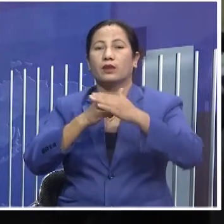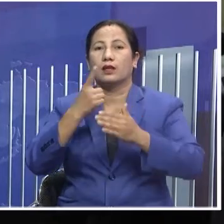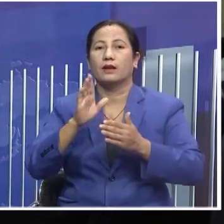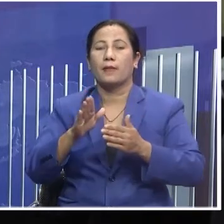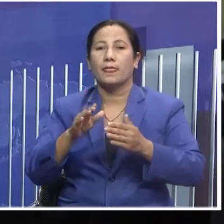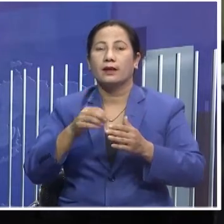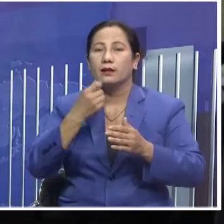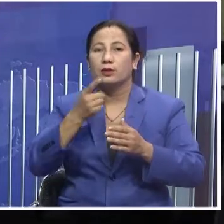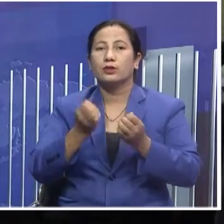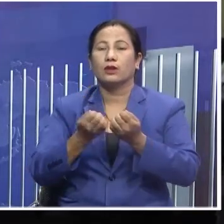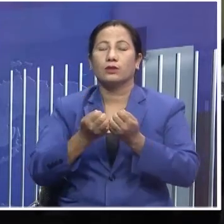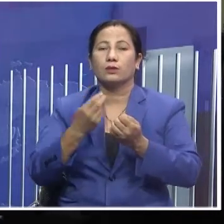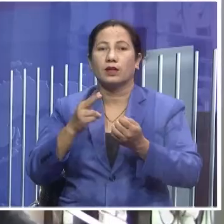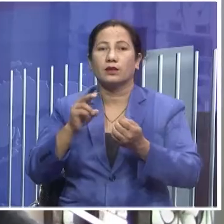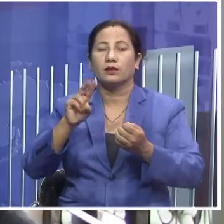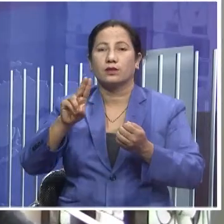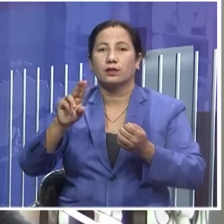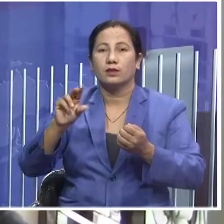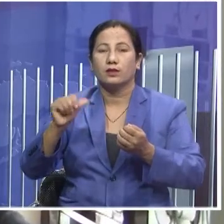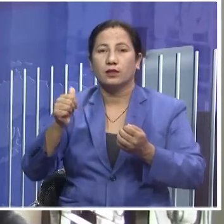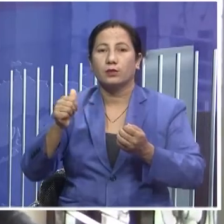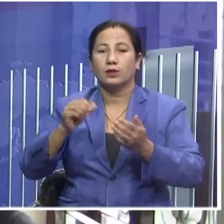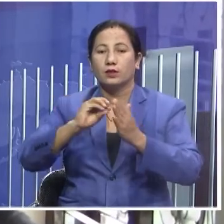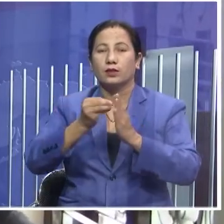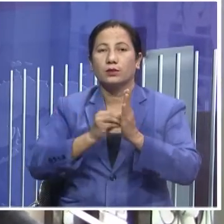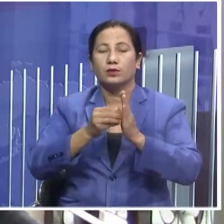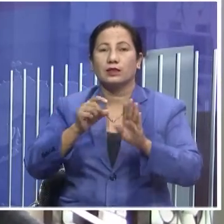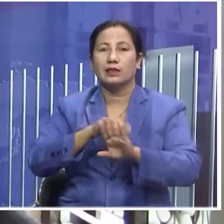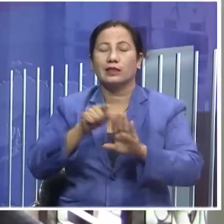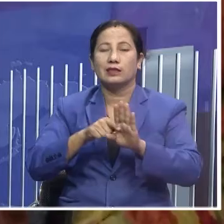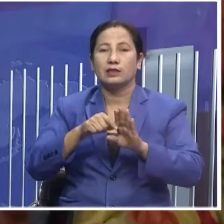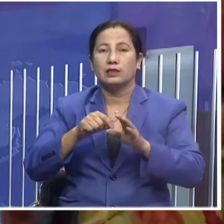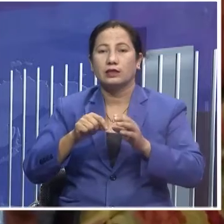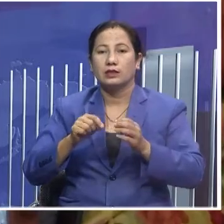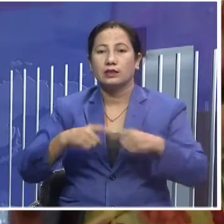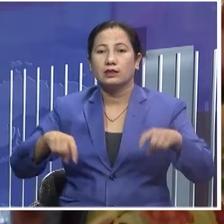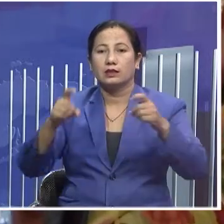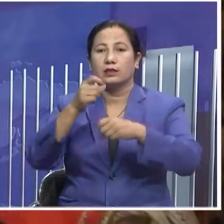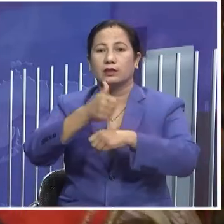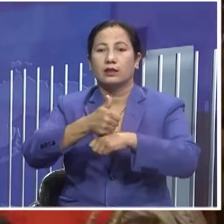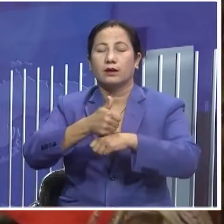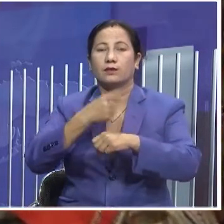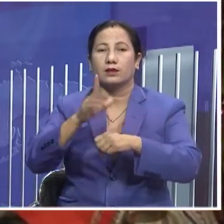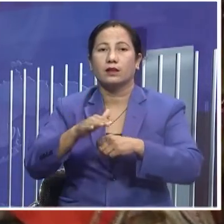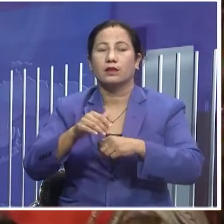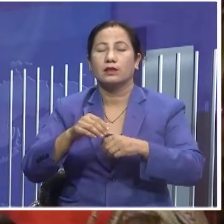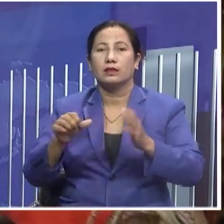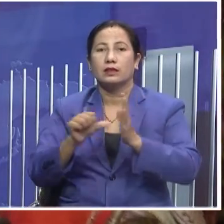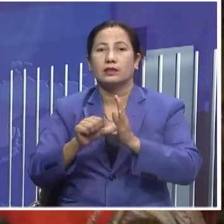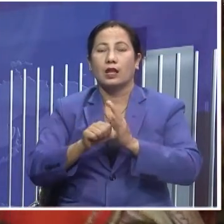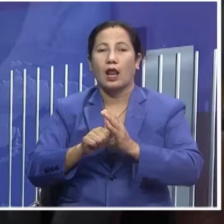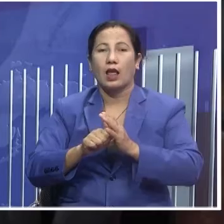नेपालीले प्रस्तुत गर्नुभएको 26 बुधे नीति तथा कार्यक्रम सभाले पारित गरेको हो। जिल्ला समन्वय समितिको